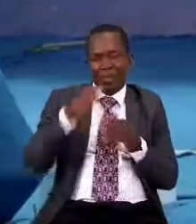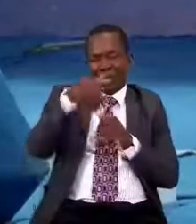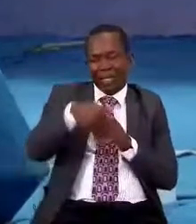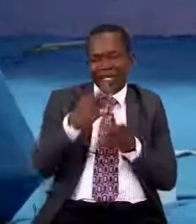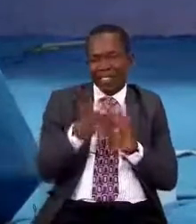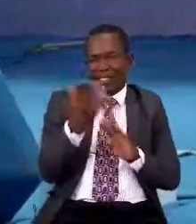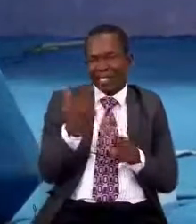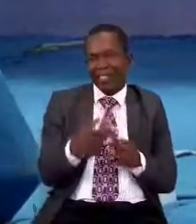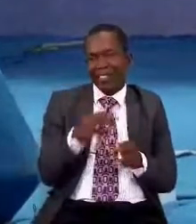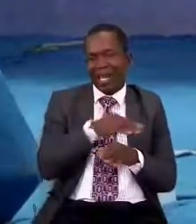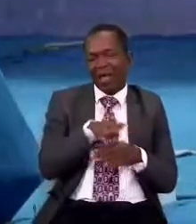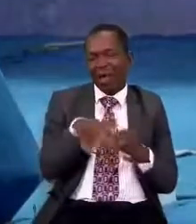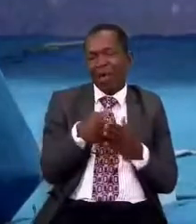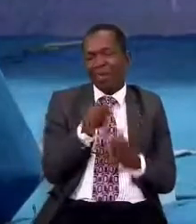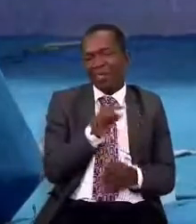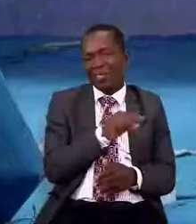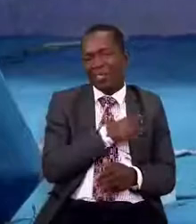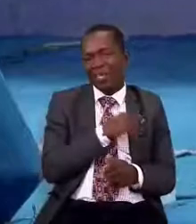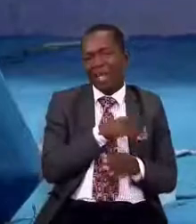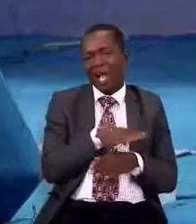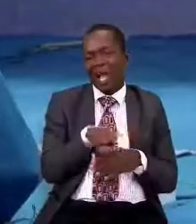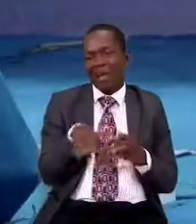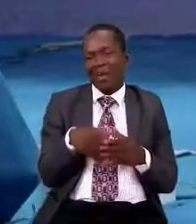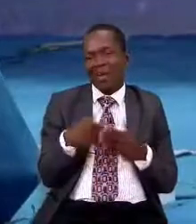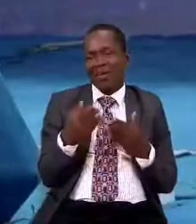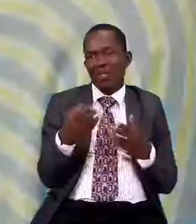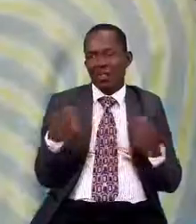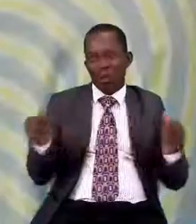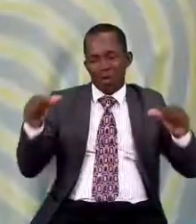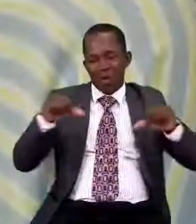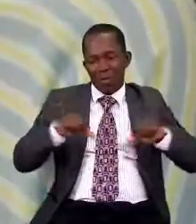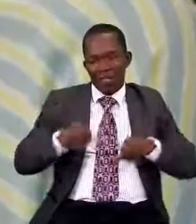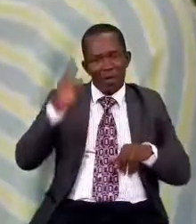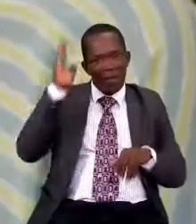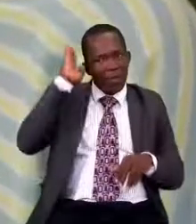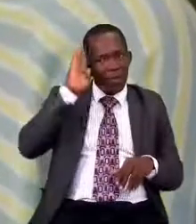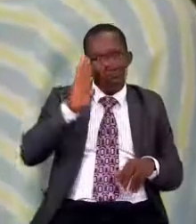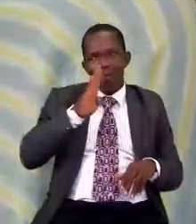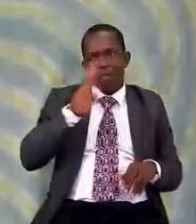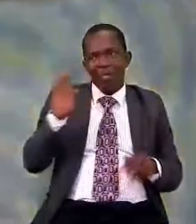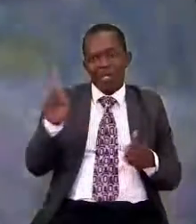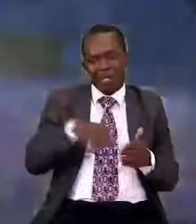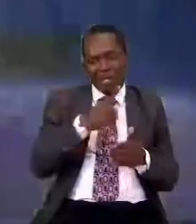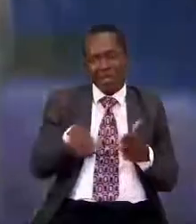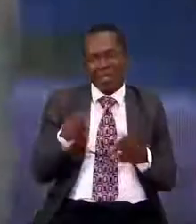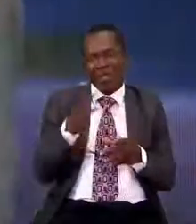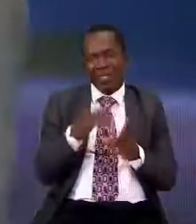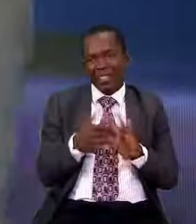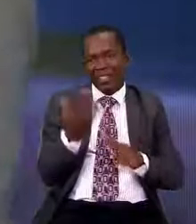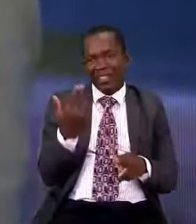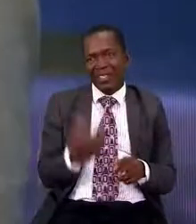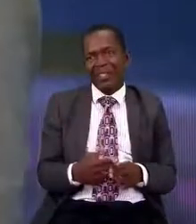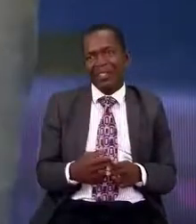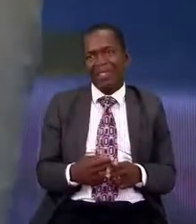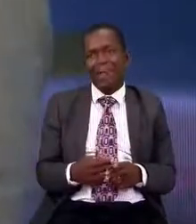Jésus, tu dis, il est mon sauveur maintenant. Aussitôt, le salut viendra. Comme tu confesses